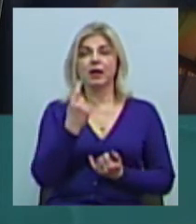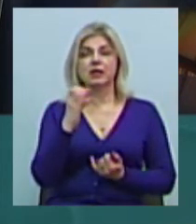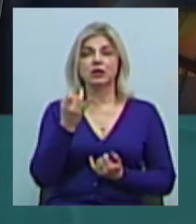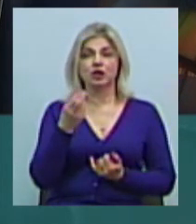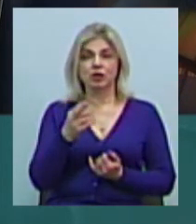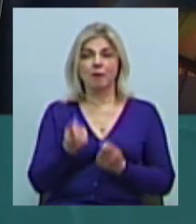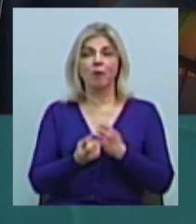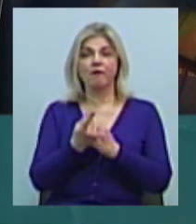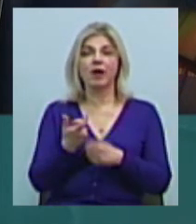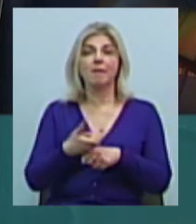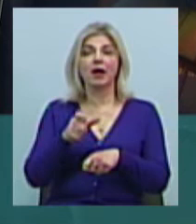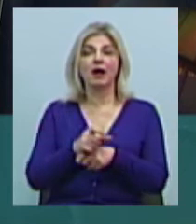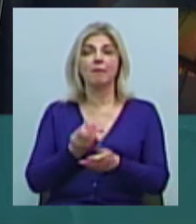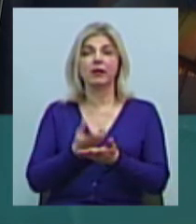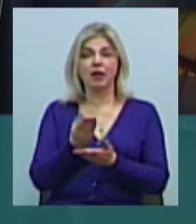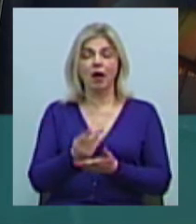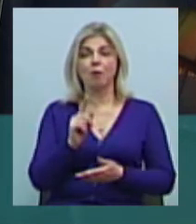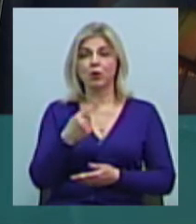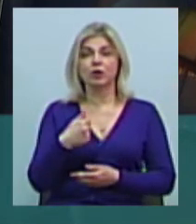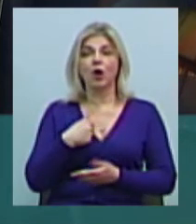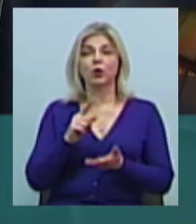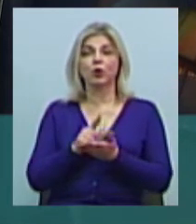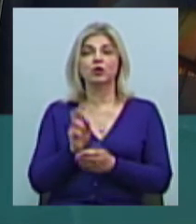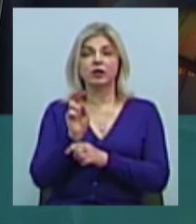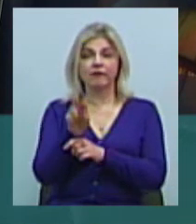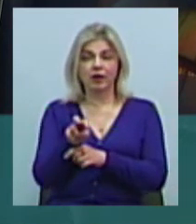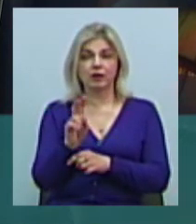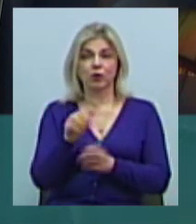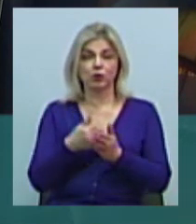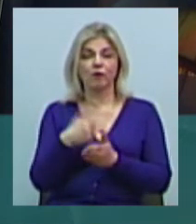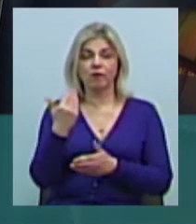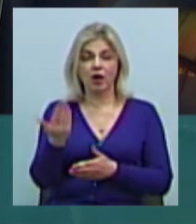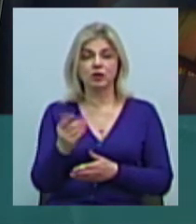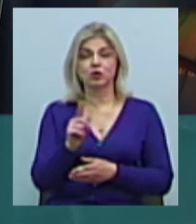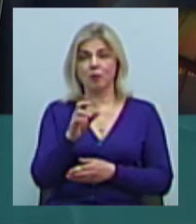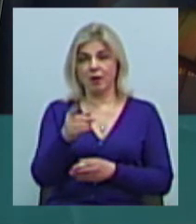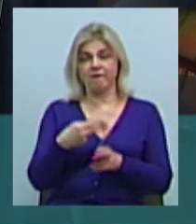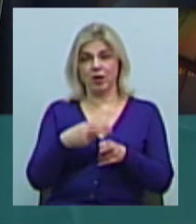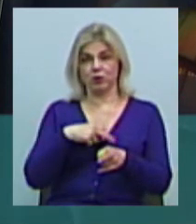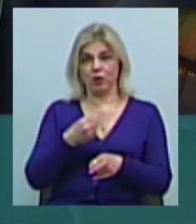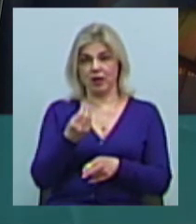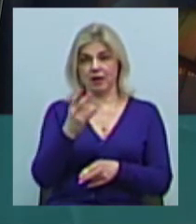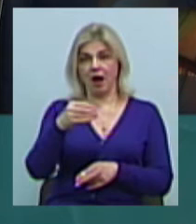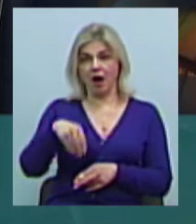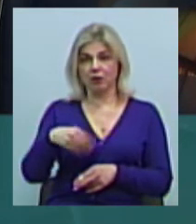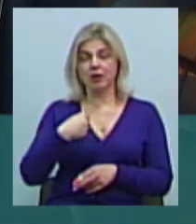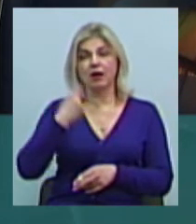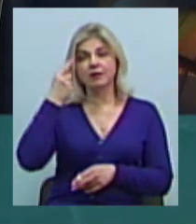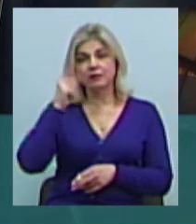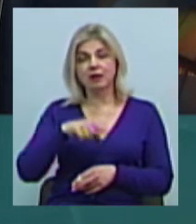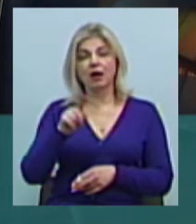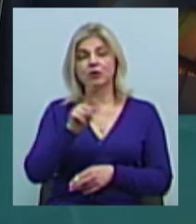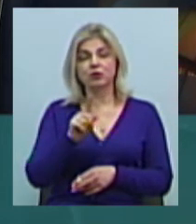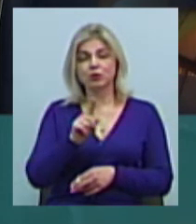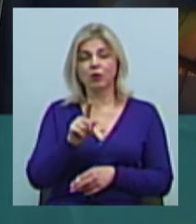виникла переплата, чому мені потрібно йти до вас, писати заяву для того, щоб ви мені повернули гроші на картку? Якщо я знаю, що заборгованість,